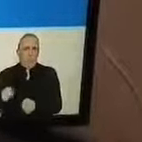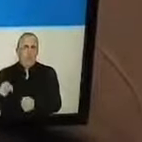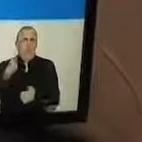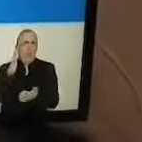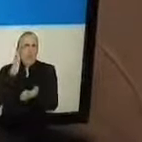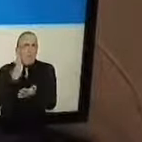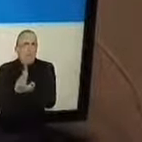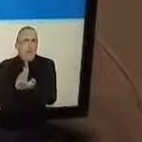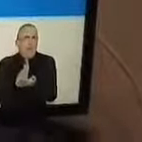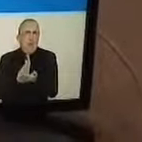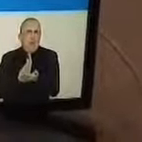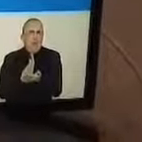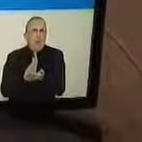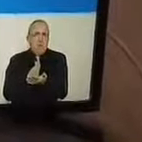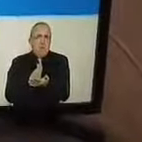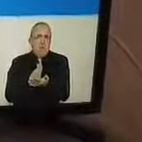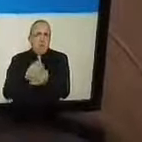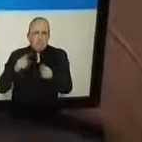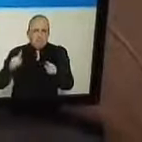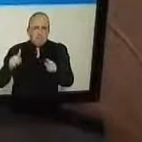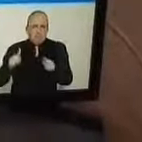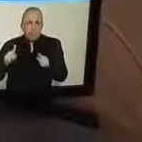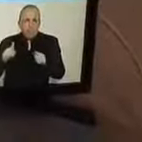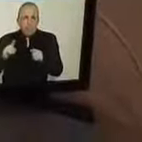велику регенеративну